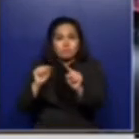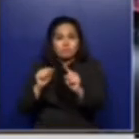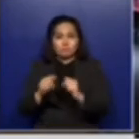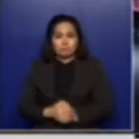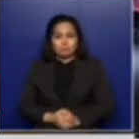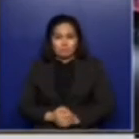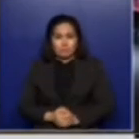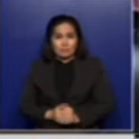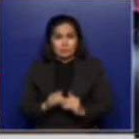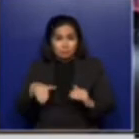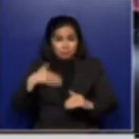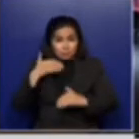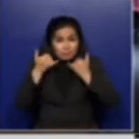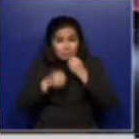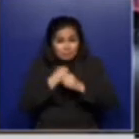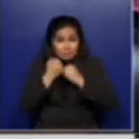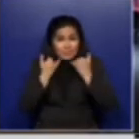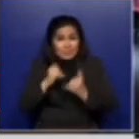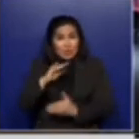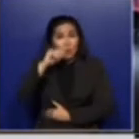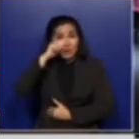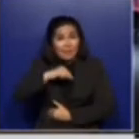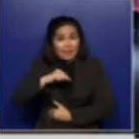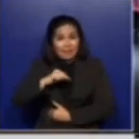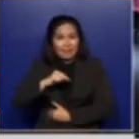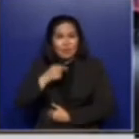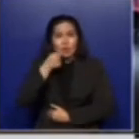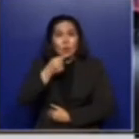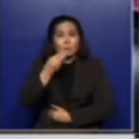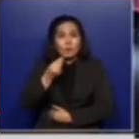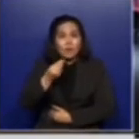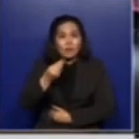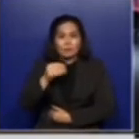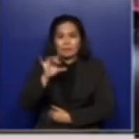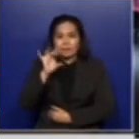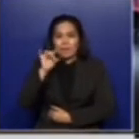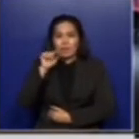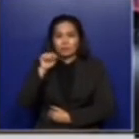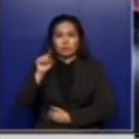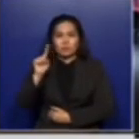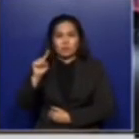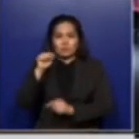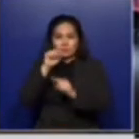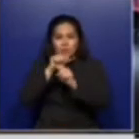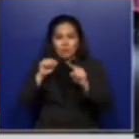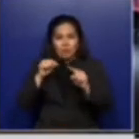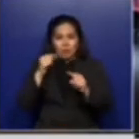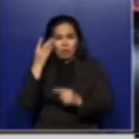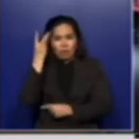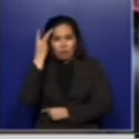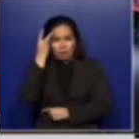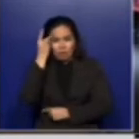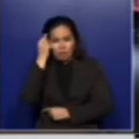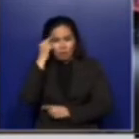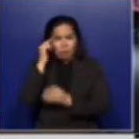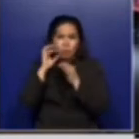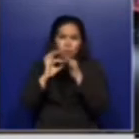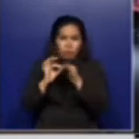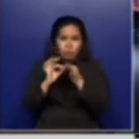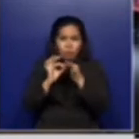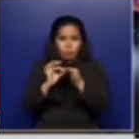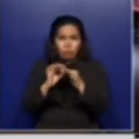7.6% แต่ GDP ปีนี้เนี่ยเราติดลบ 8.1% ซึ่งเป็นเรื่องที่น่ากังวลและก็น่าเป็นห่วงเป็นอย่างยิ่งครับท่านนายก